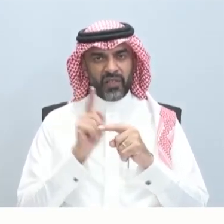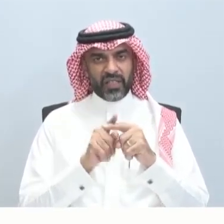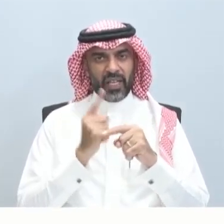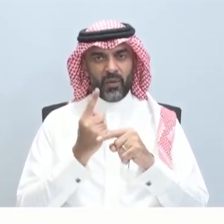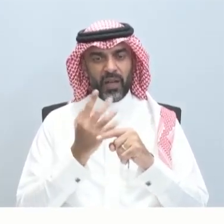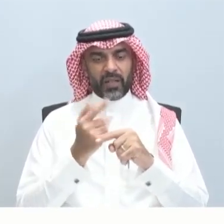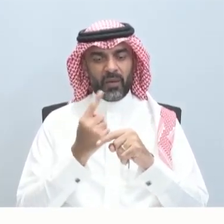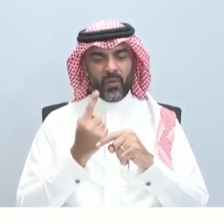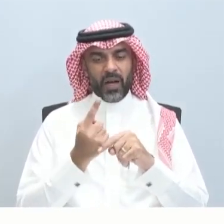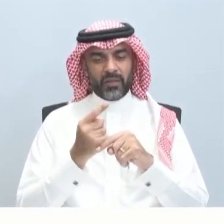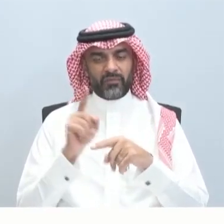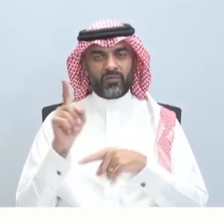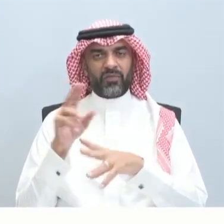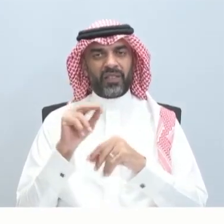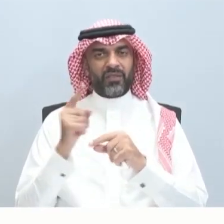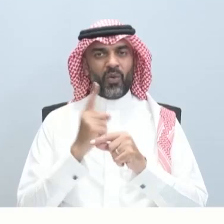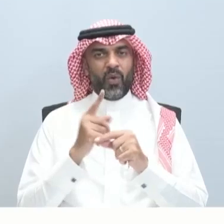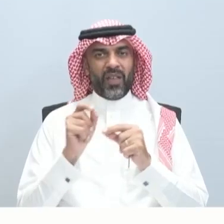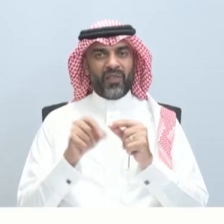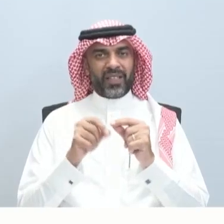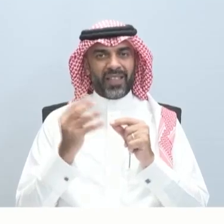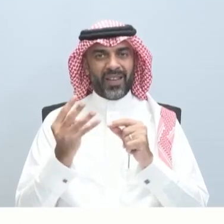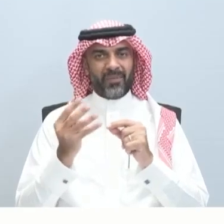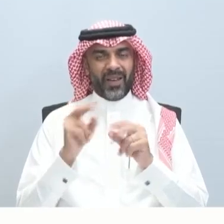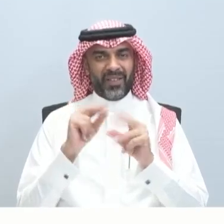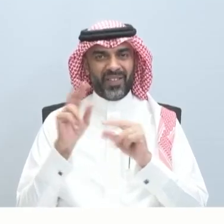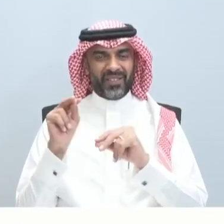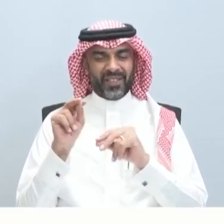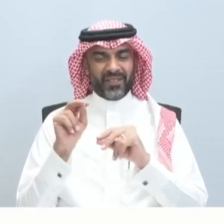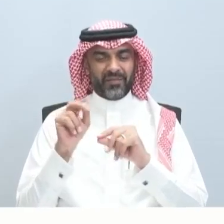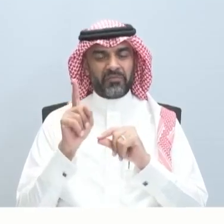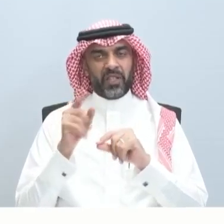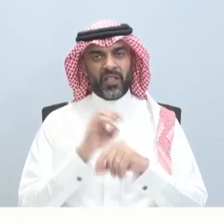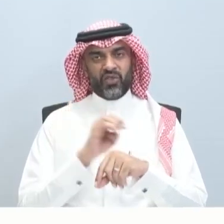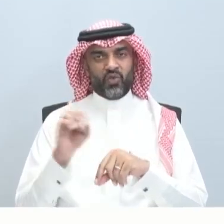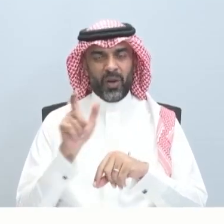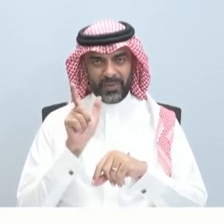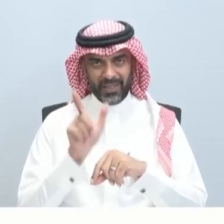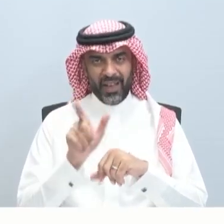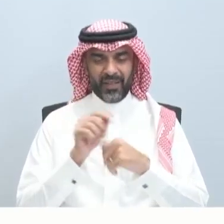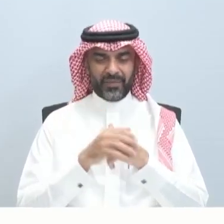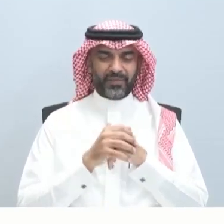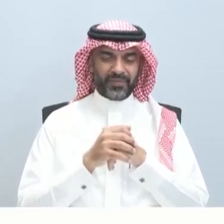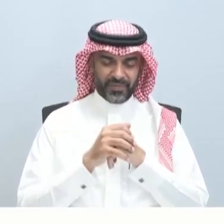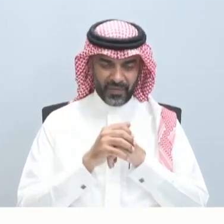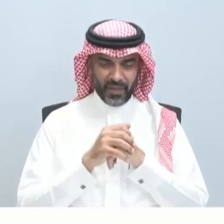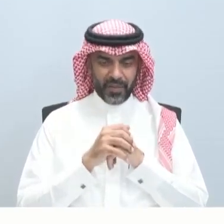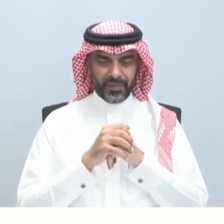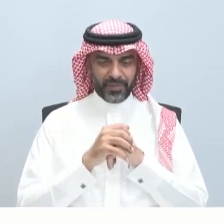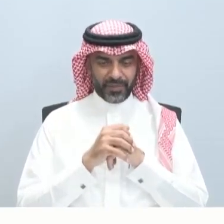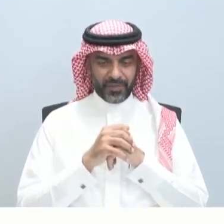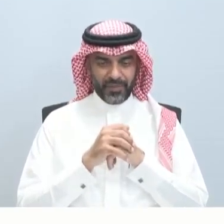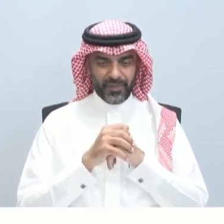زائد واحد يساوي واحد الاجابه هي واحد واربعه اجزاء من عشره وهي مطابقه للعدد